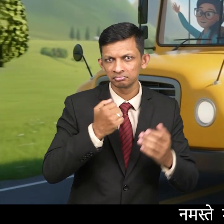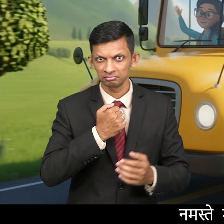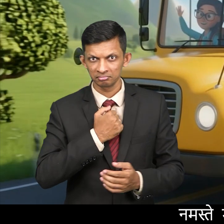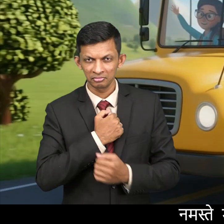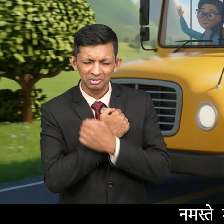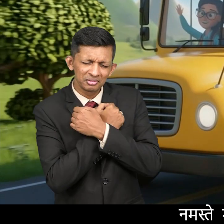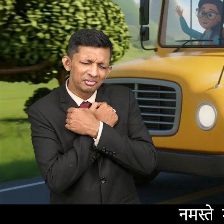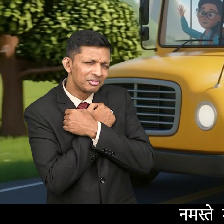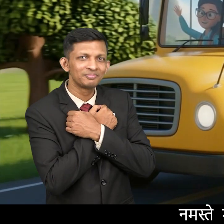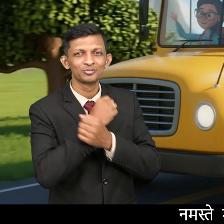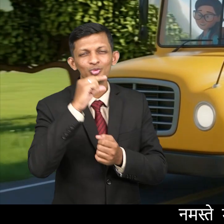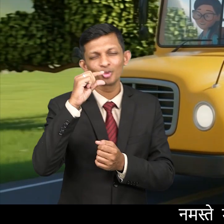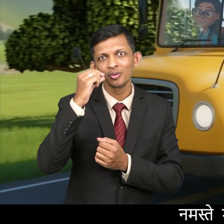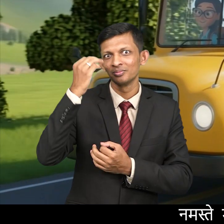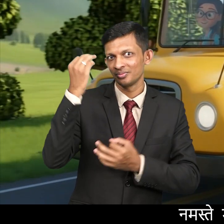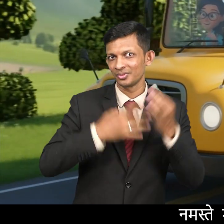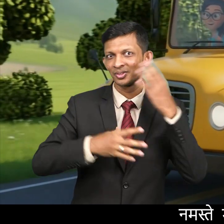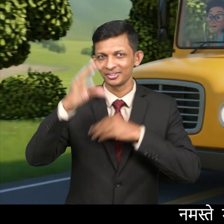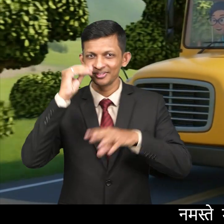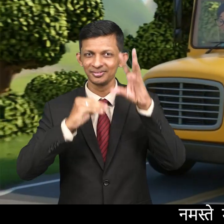नमस्ते मेरे प्यारे छोटे खोजकर्ता बच्चों।